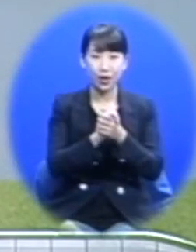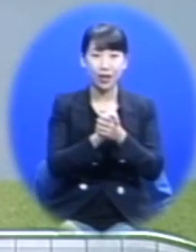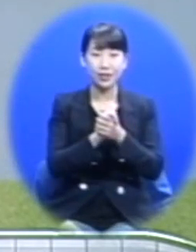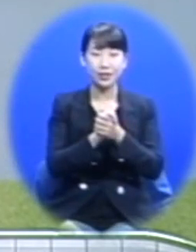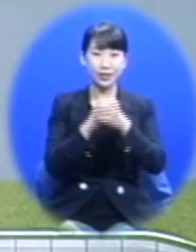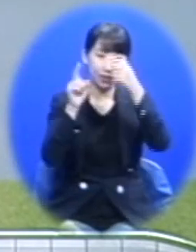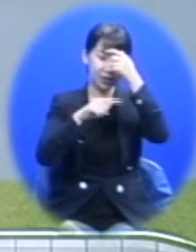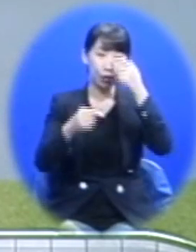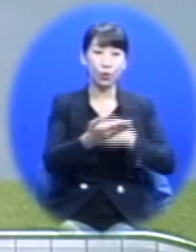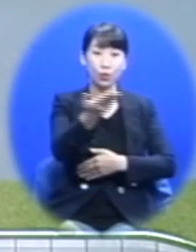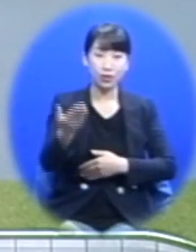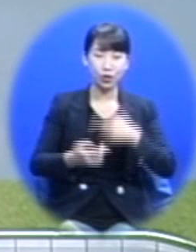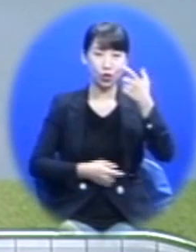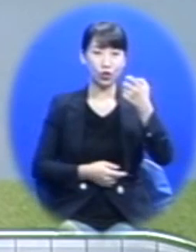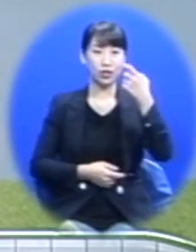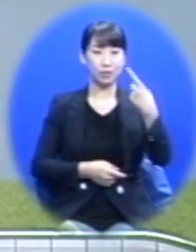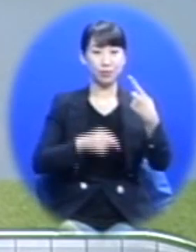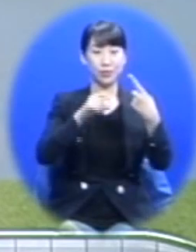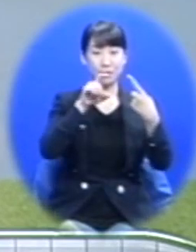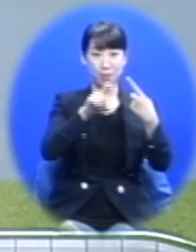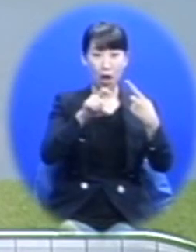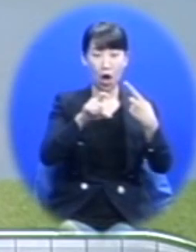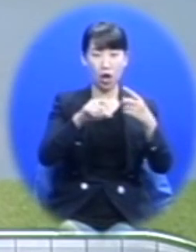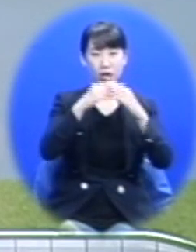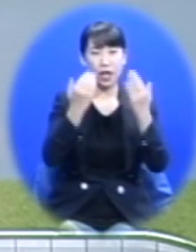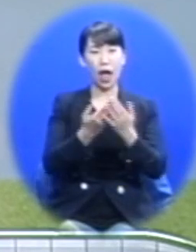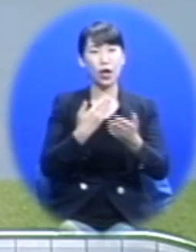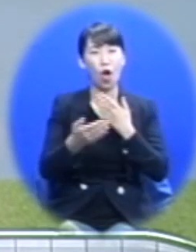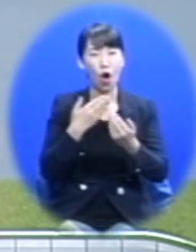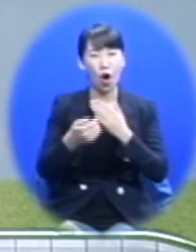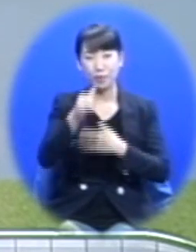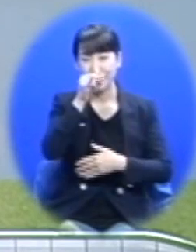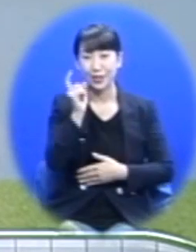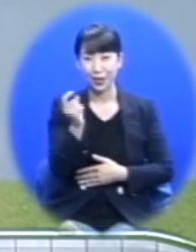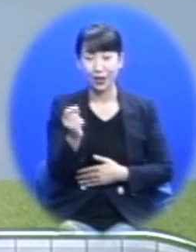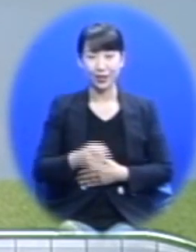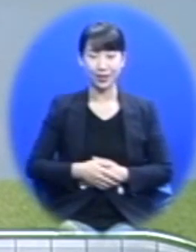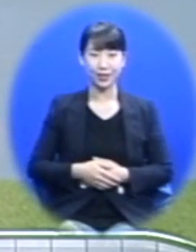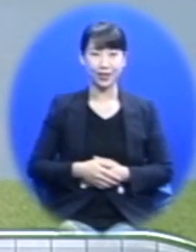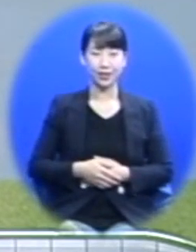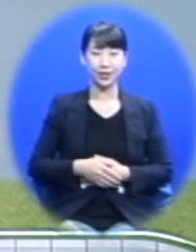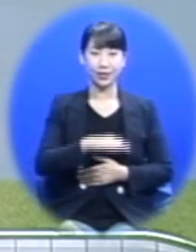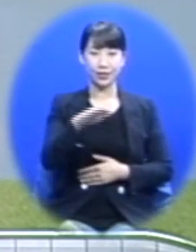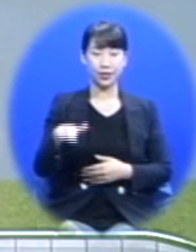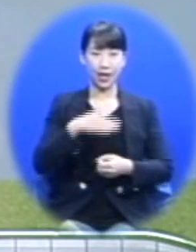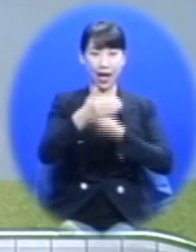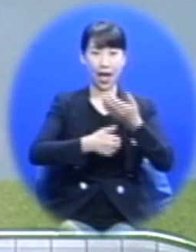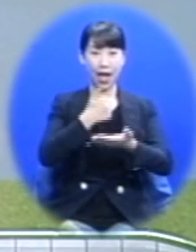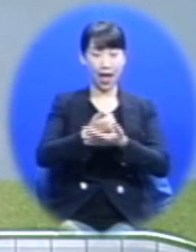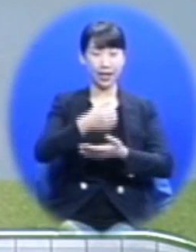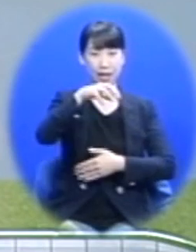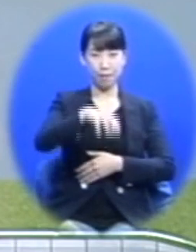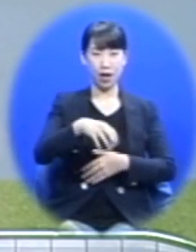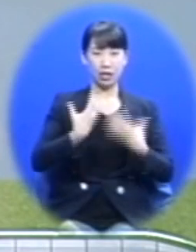이 시편 61편의 다윗의 기도를 다 경험하고 삽니다. 우리가 하나님 앞에 처음 정말 절망